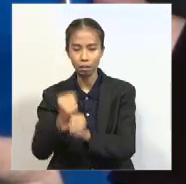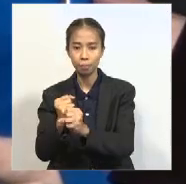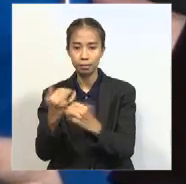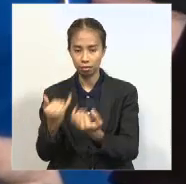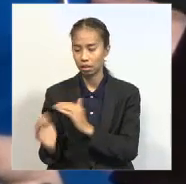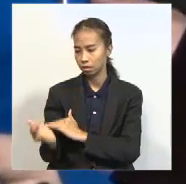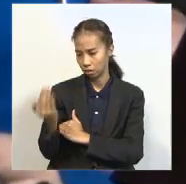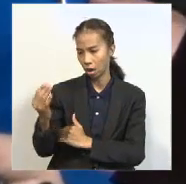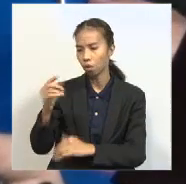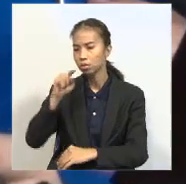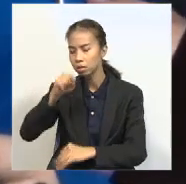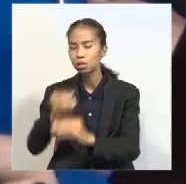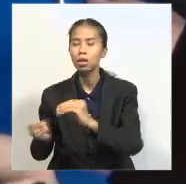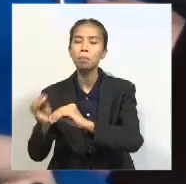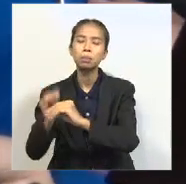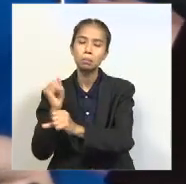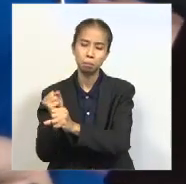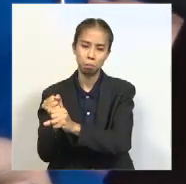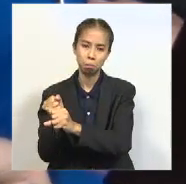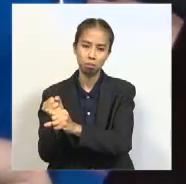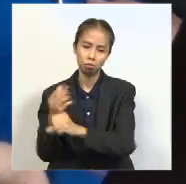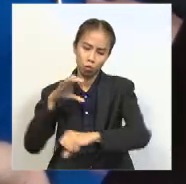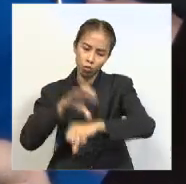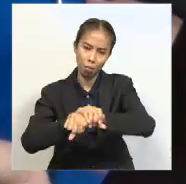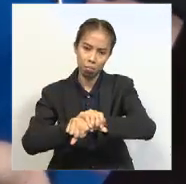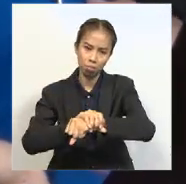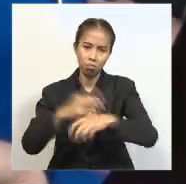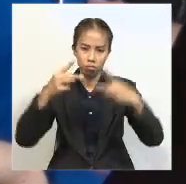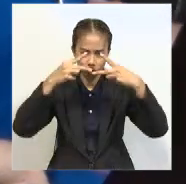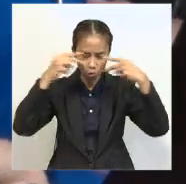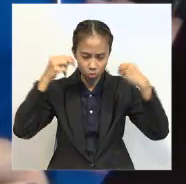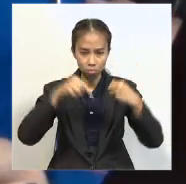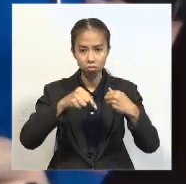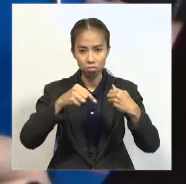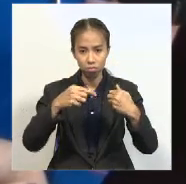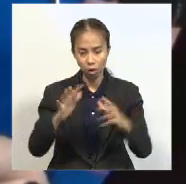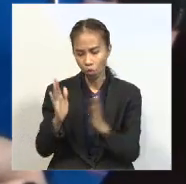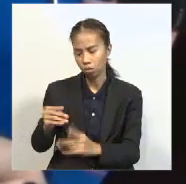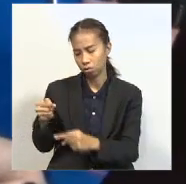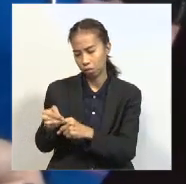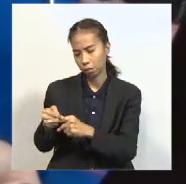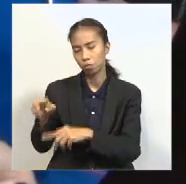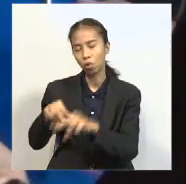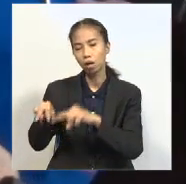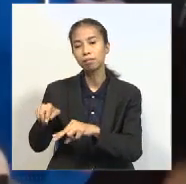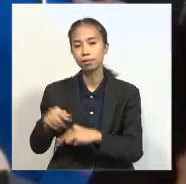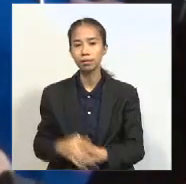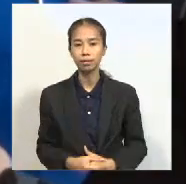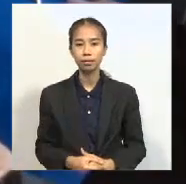านี้ท่านก็สำทับเรื่องของการจับกุมผู้ก่อเหตุแล้วก็ผู้ที่ได้รับบาดเจ็บ